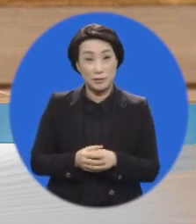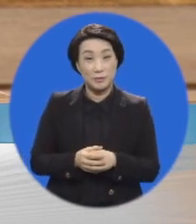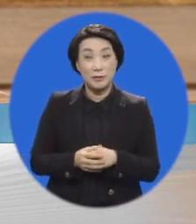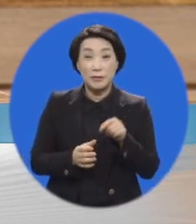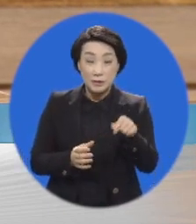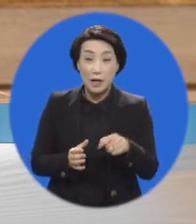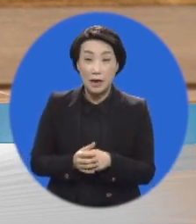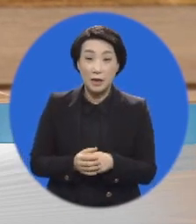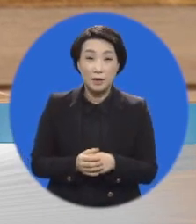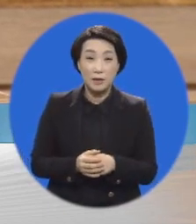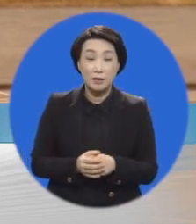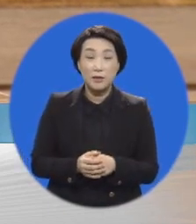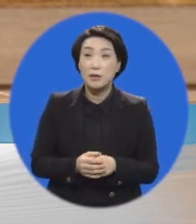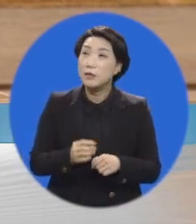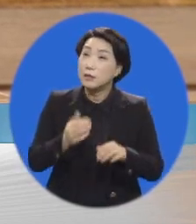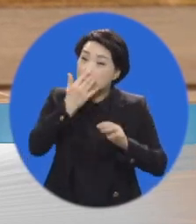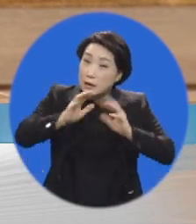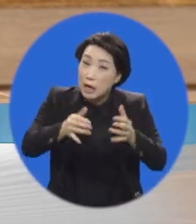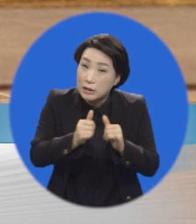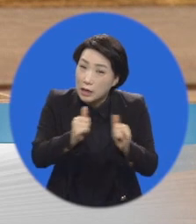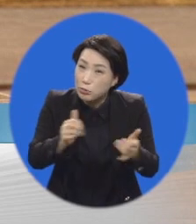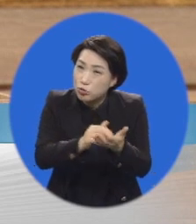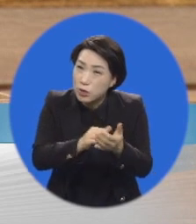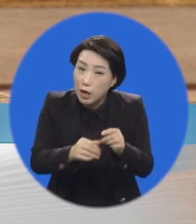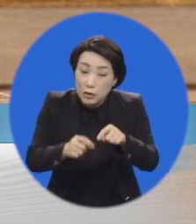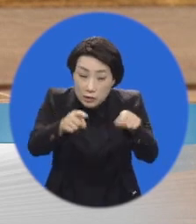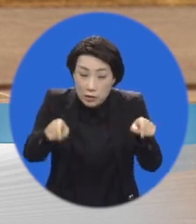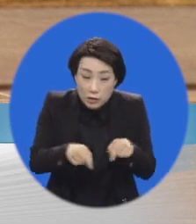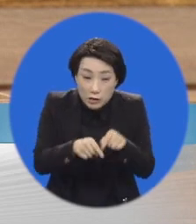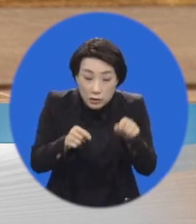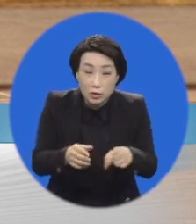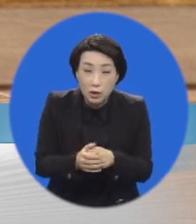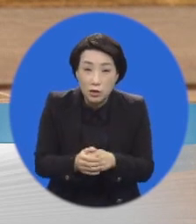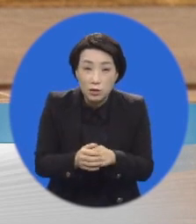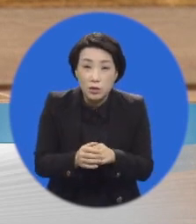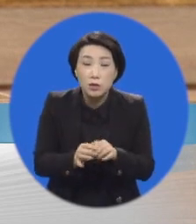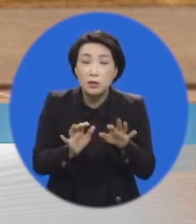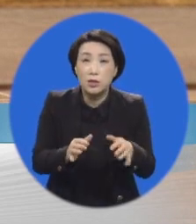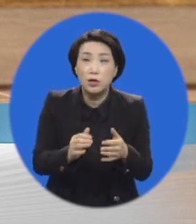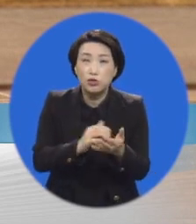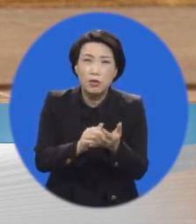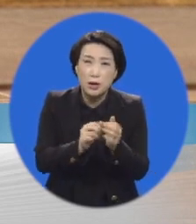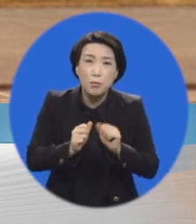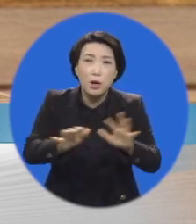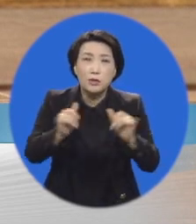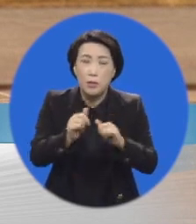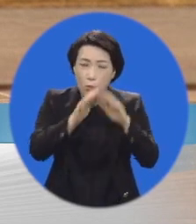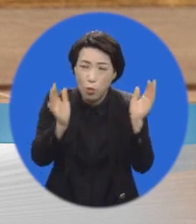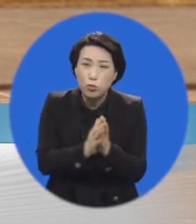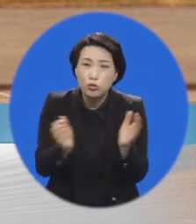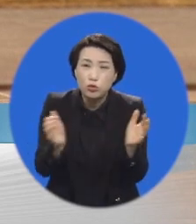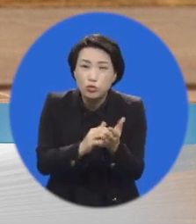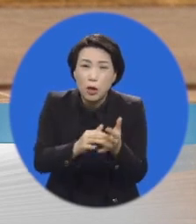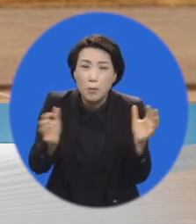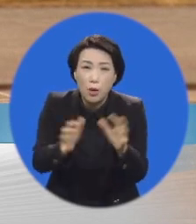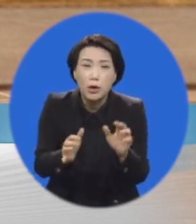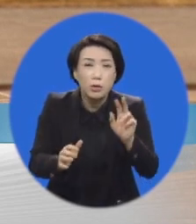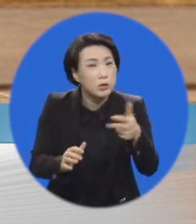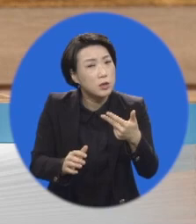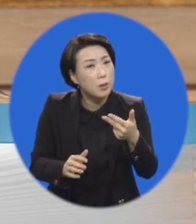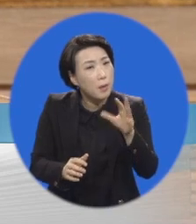집 자국 민족이 자기 안에 있는 식구 디아스포라까지 다 해서 700만 800만도 안 되는데